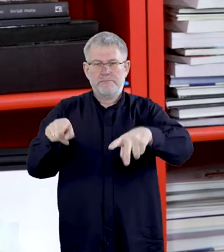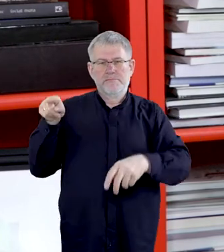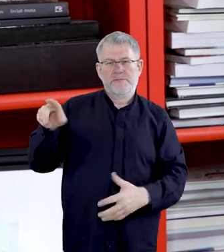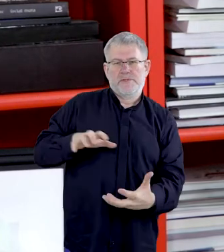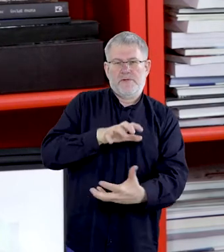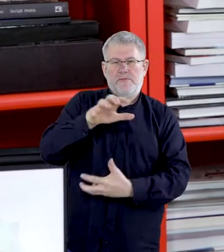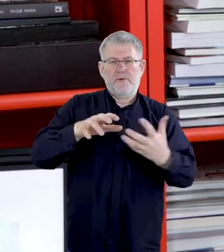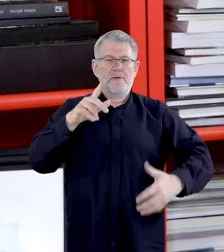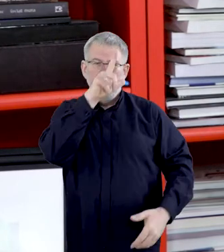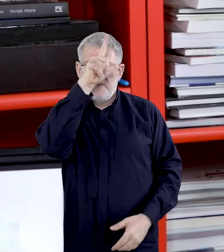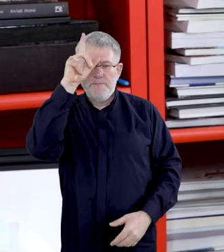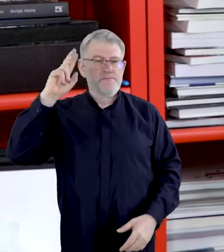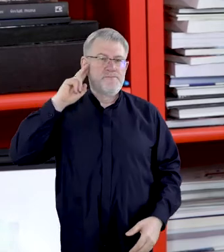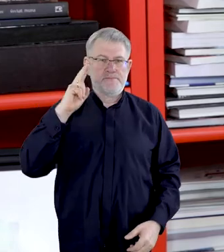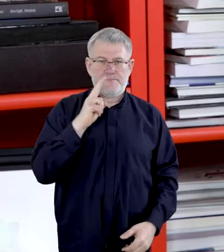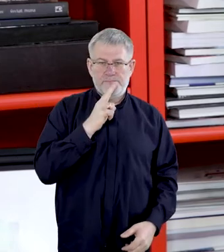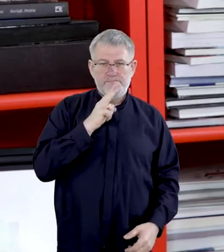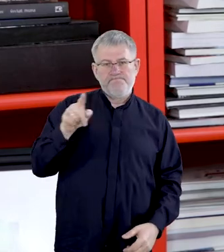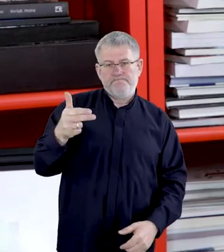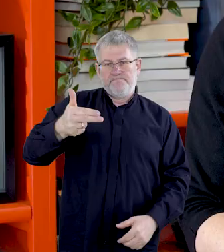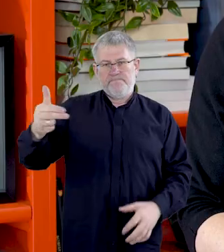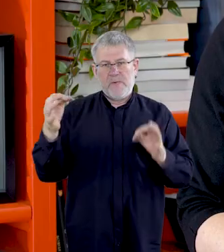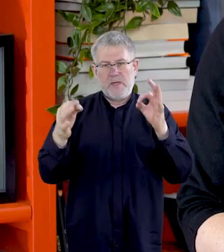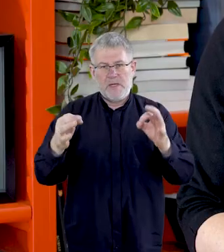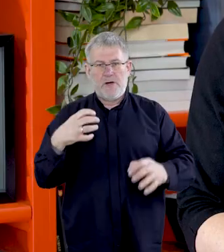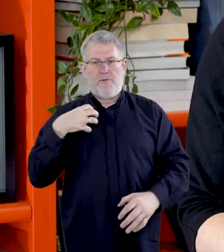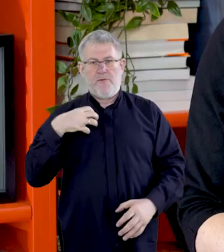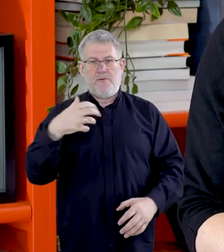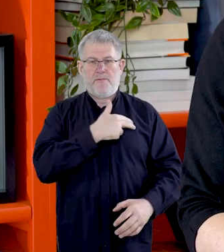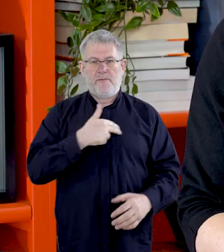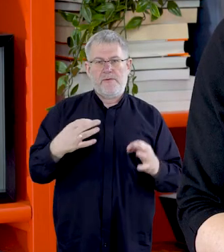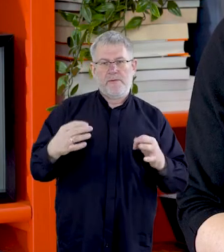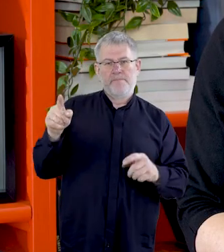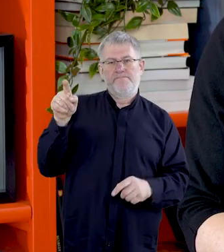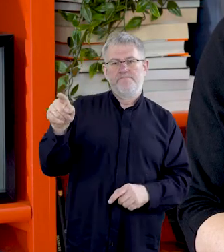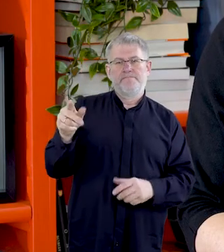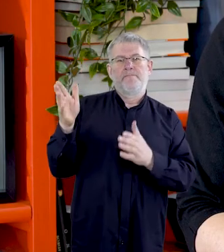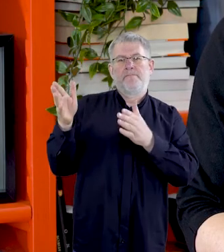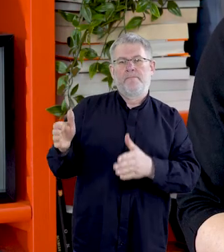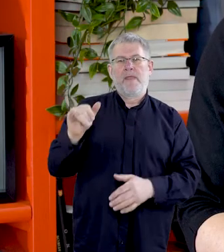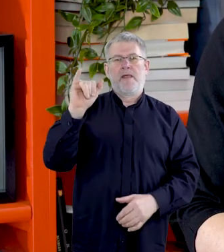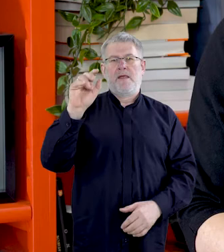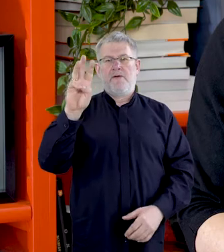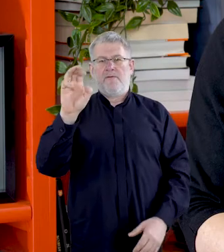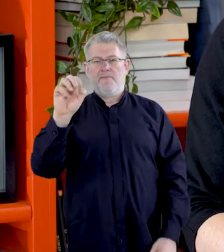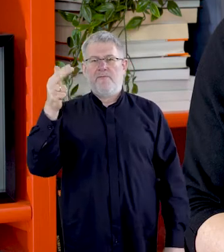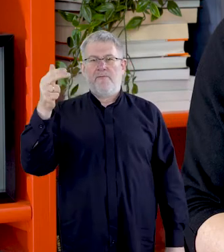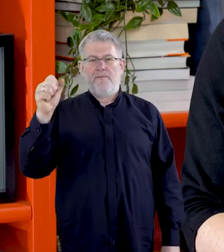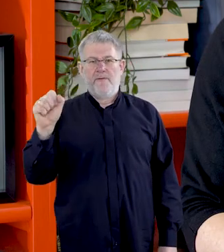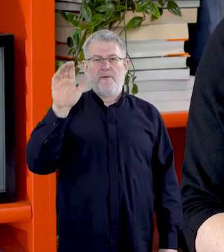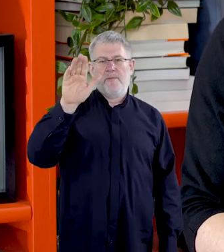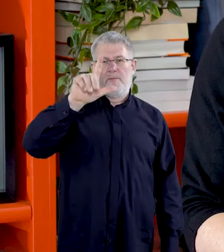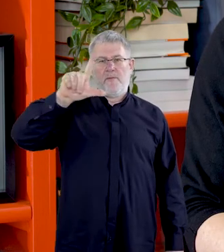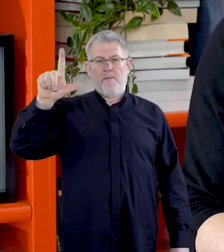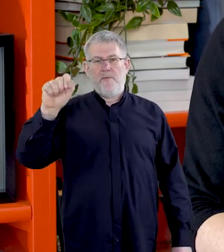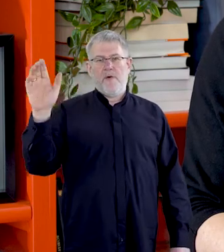głuchych. I o tym chciałam dzisiaj porozmawiać z naszym dzisiejszym gościem, Iwoną Błaszczyk, tłumaczką języka migowego, asystentem